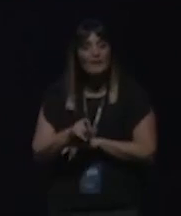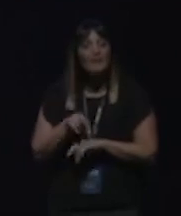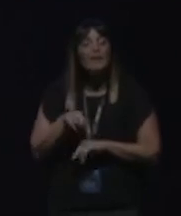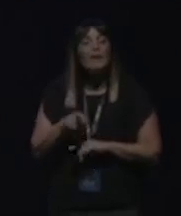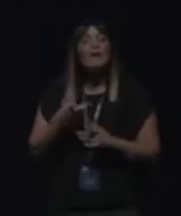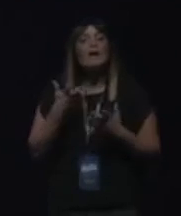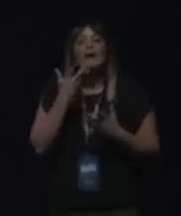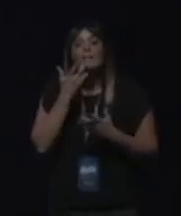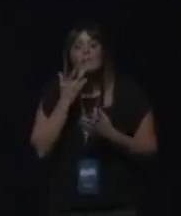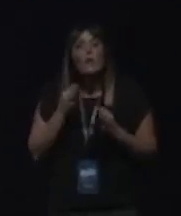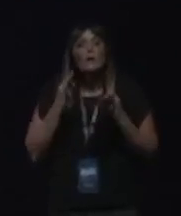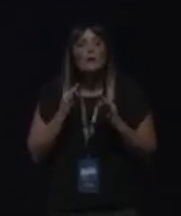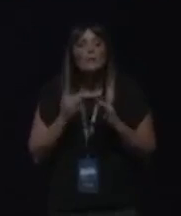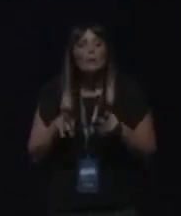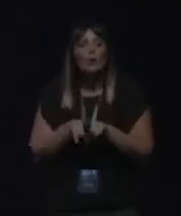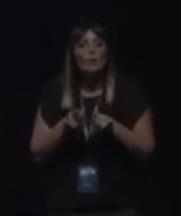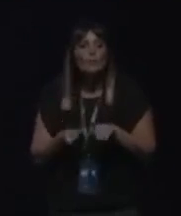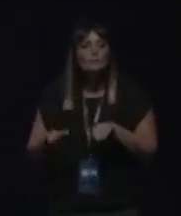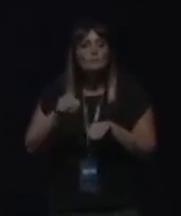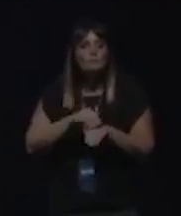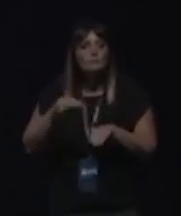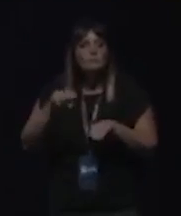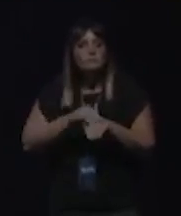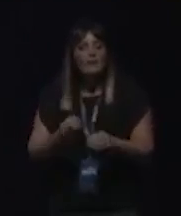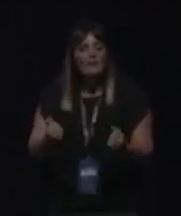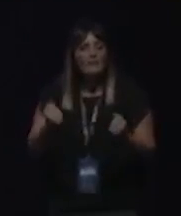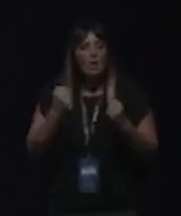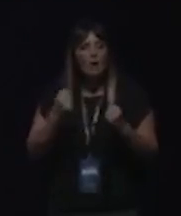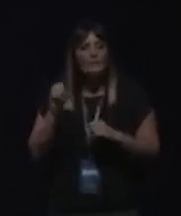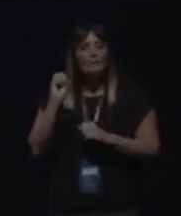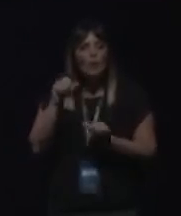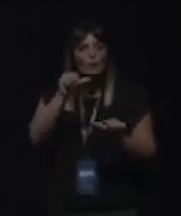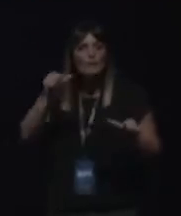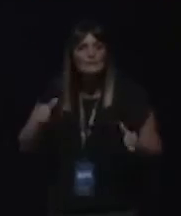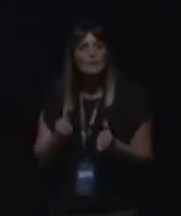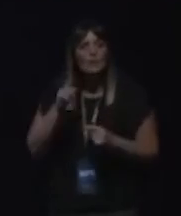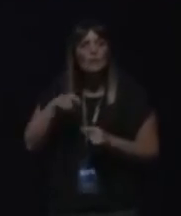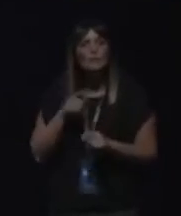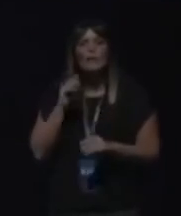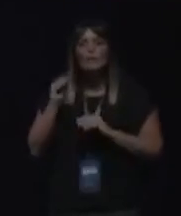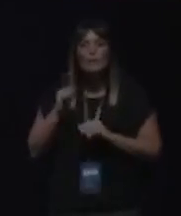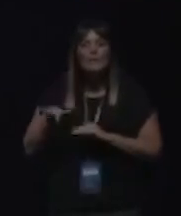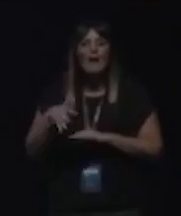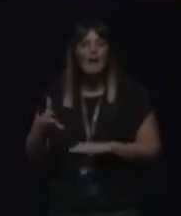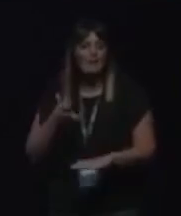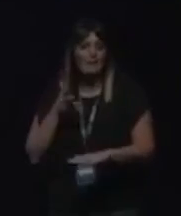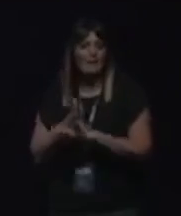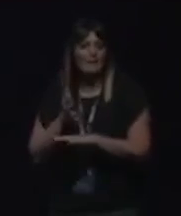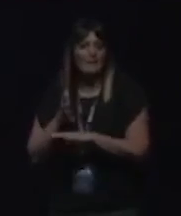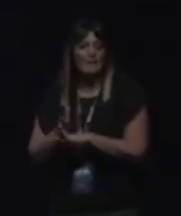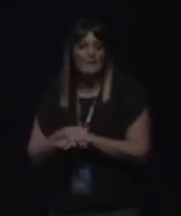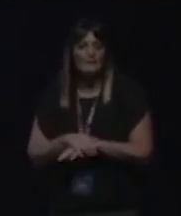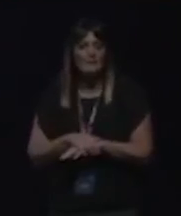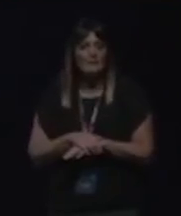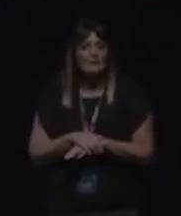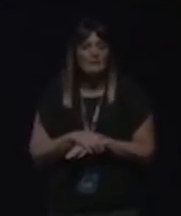chiede il rafforzamento e la formazione, ma chiede tanti, tanti interventi. Il